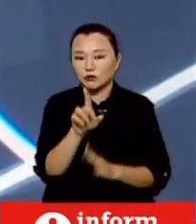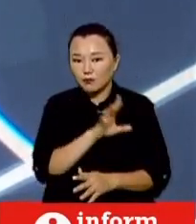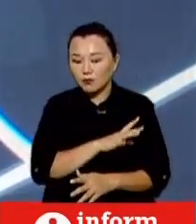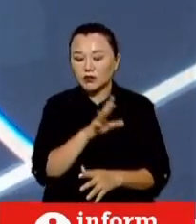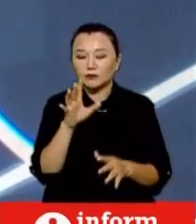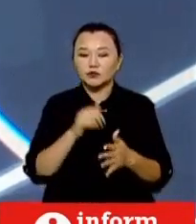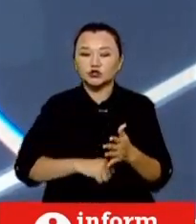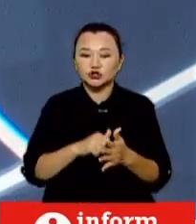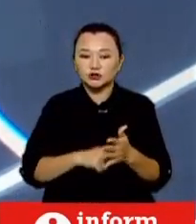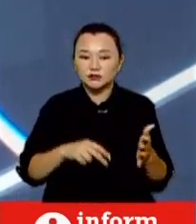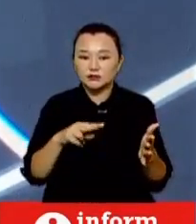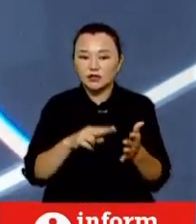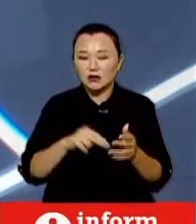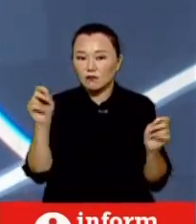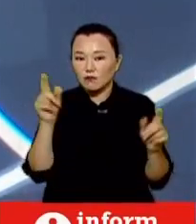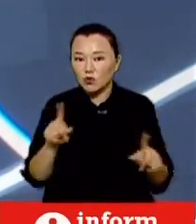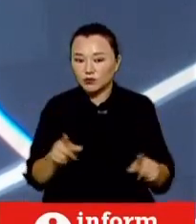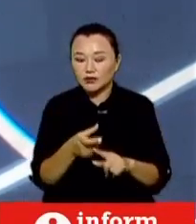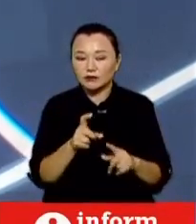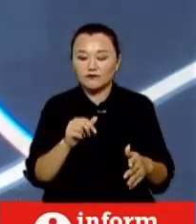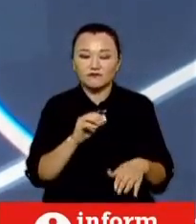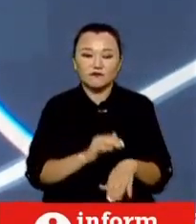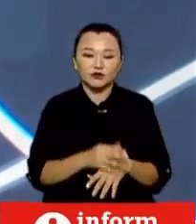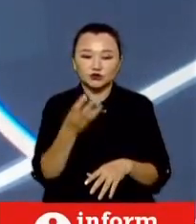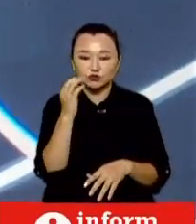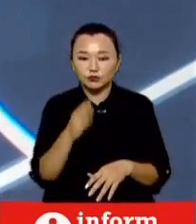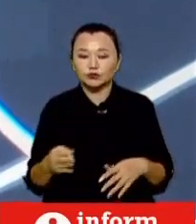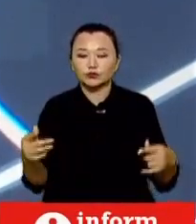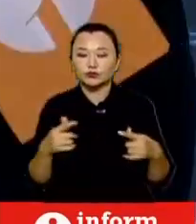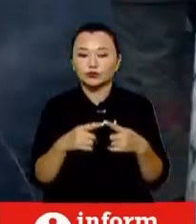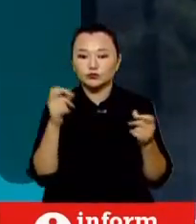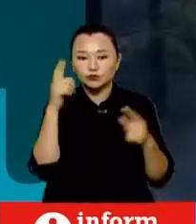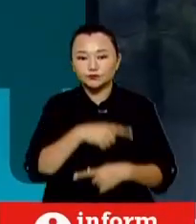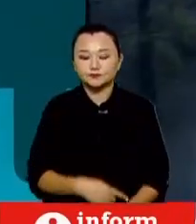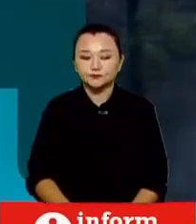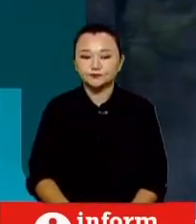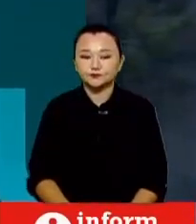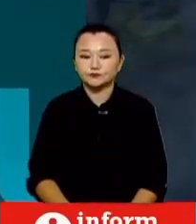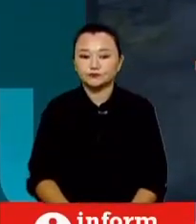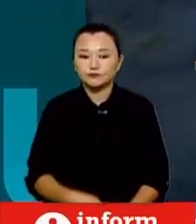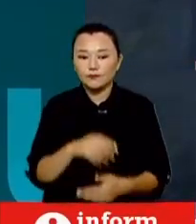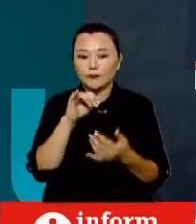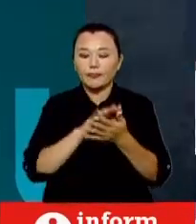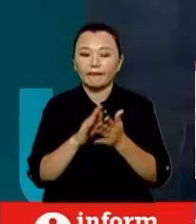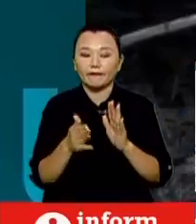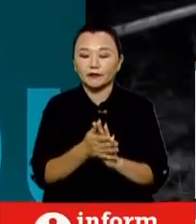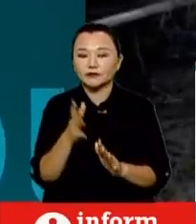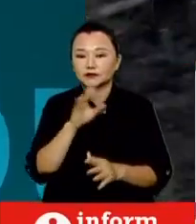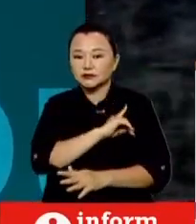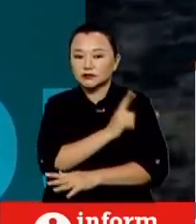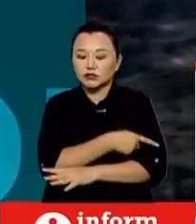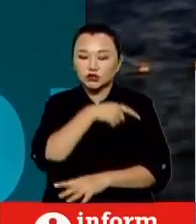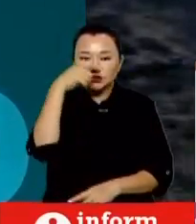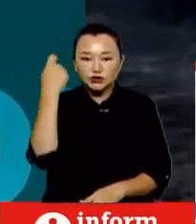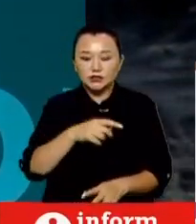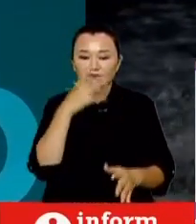Предположительно, причиной стала молния, но этот факт еще будут устанавливать. В условиях сильной жары